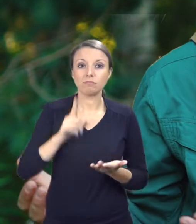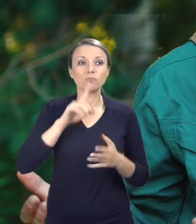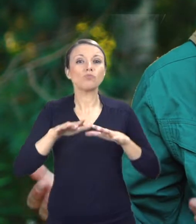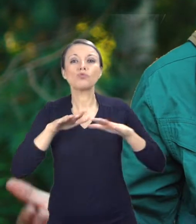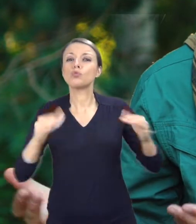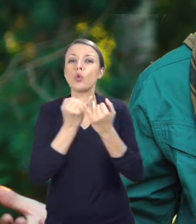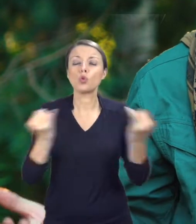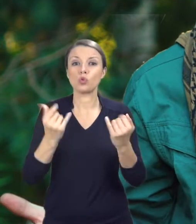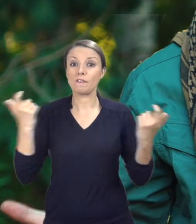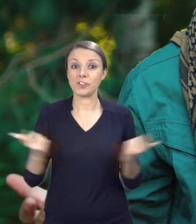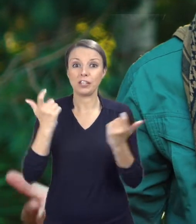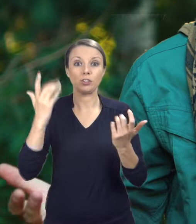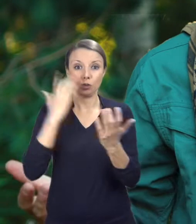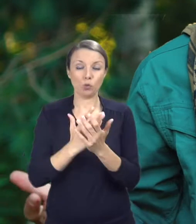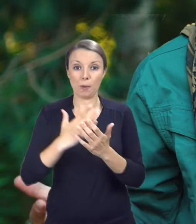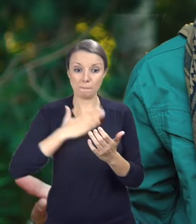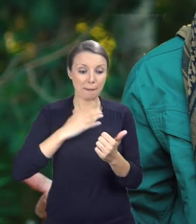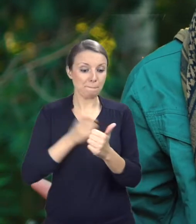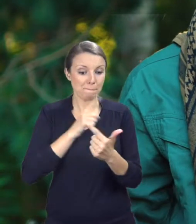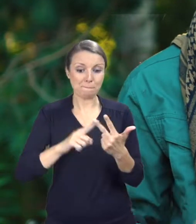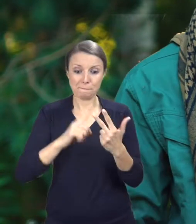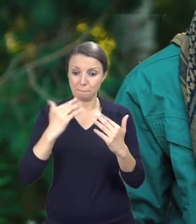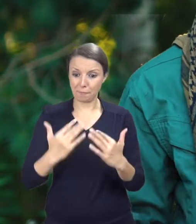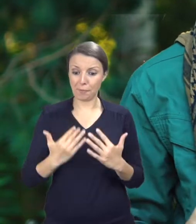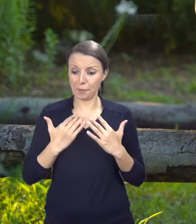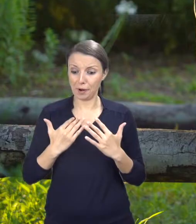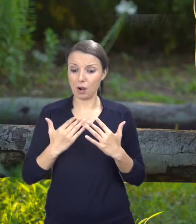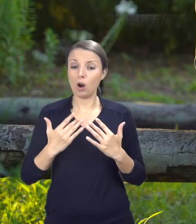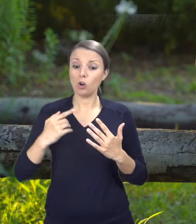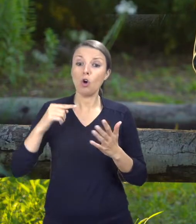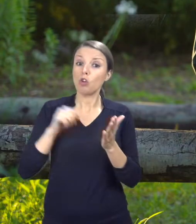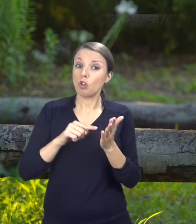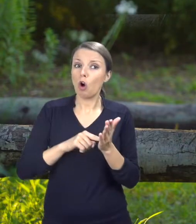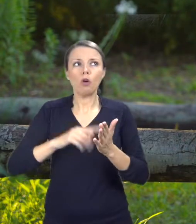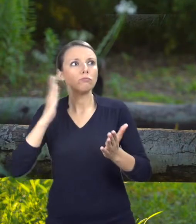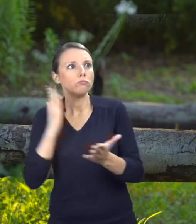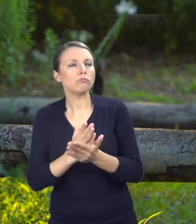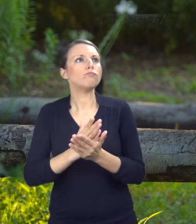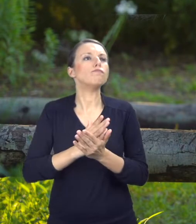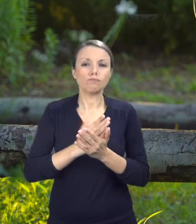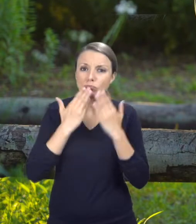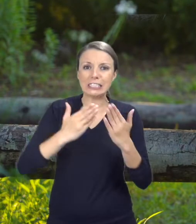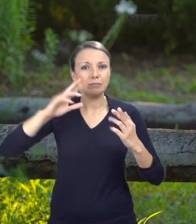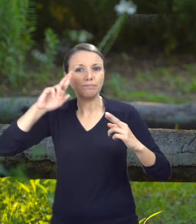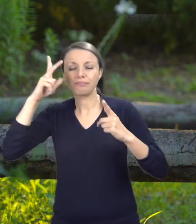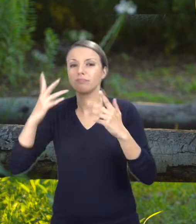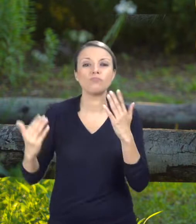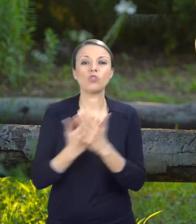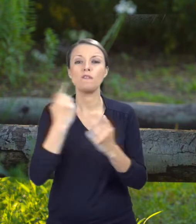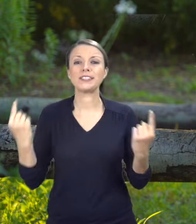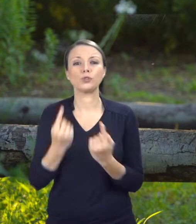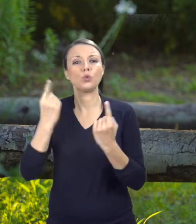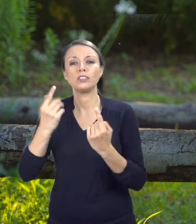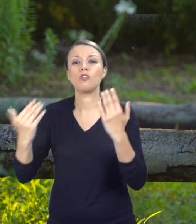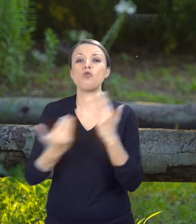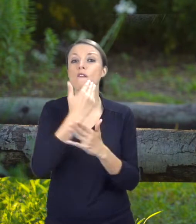przeżyć, które już dotychczas mam, ten bagaż doświadczeń, umożliwia mi dosyć szybką adaptację się w nowych warunkach. I dla mnie